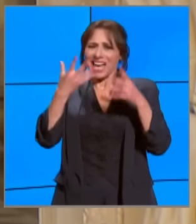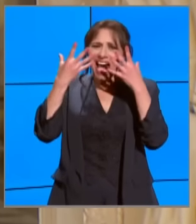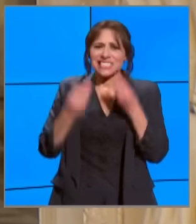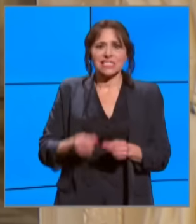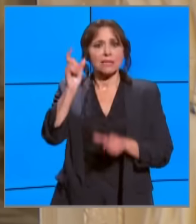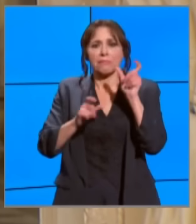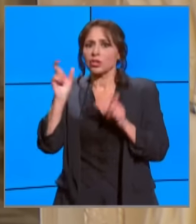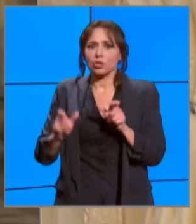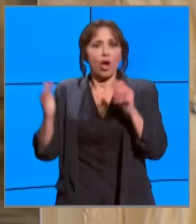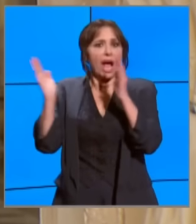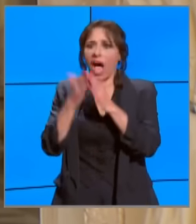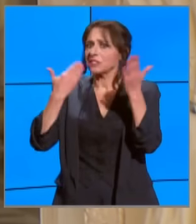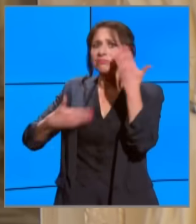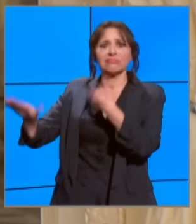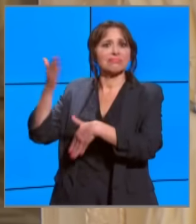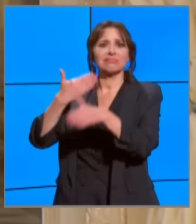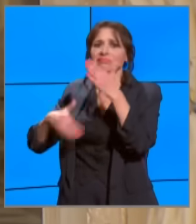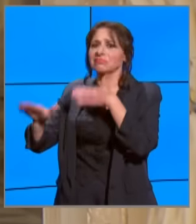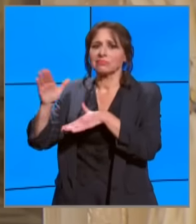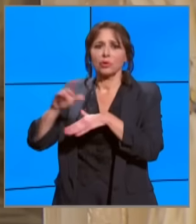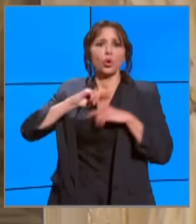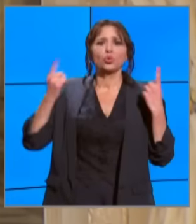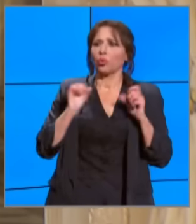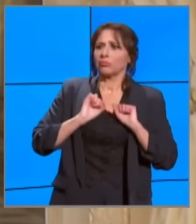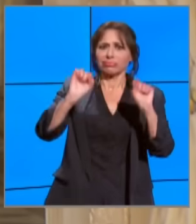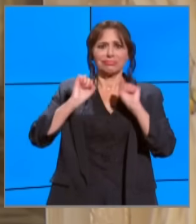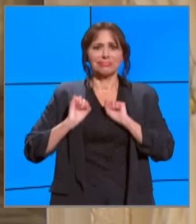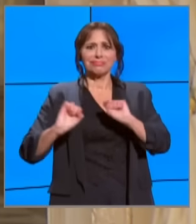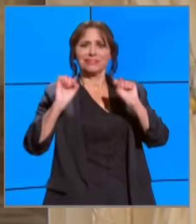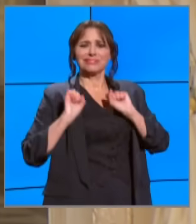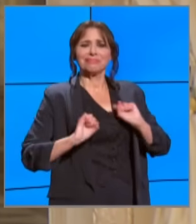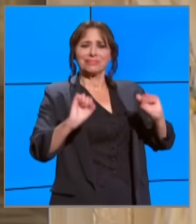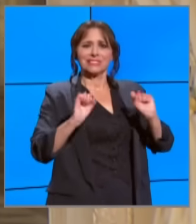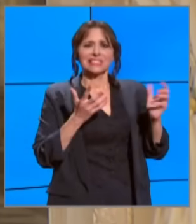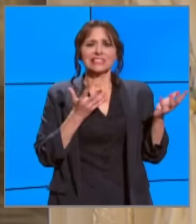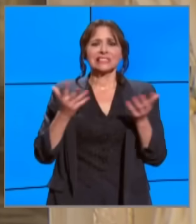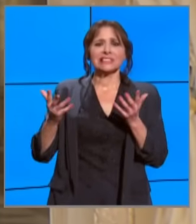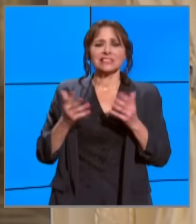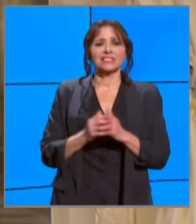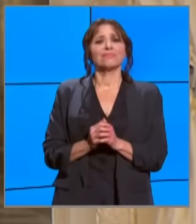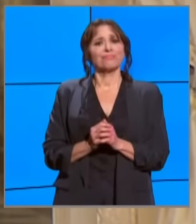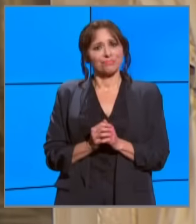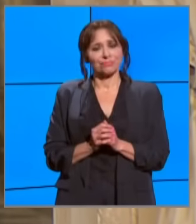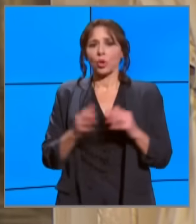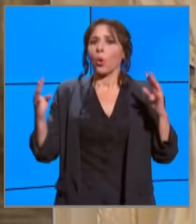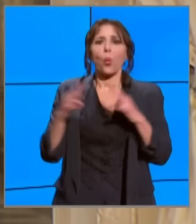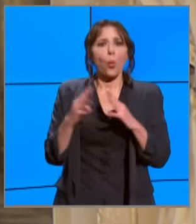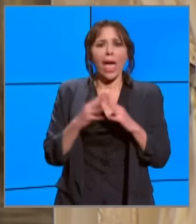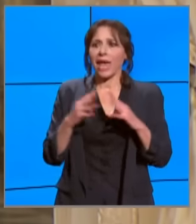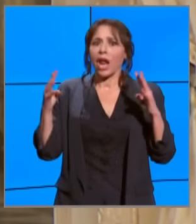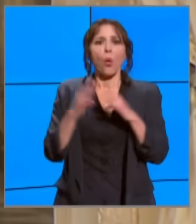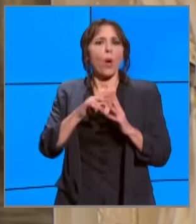ad abbandonare le proprie case respinti da tutti la guerra ogni guerra